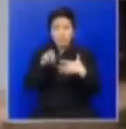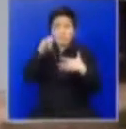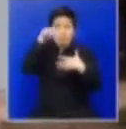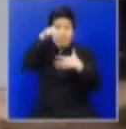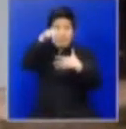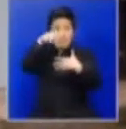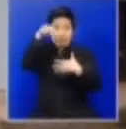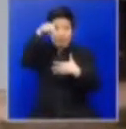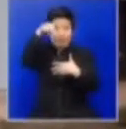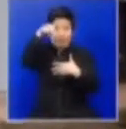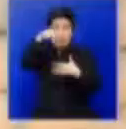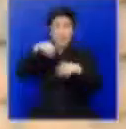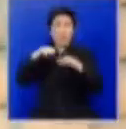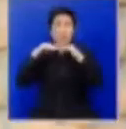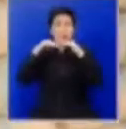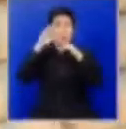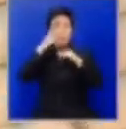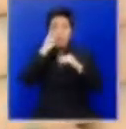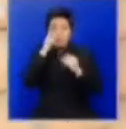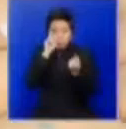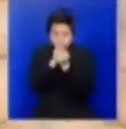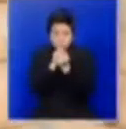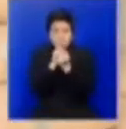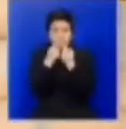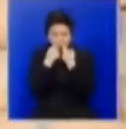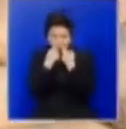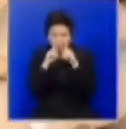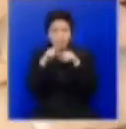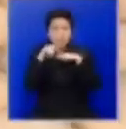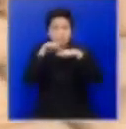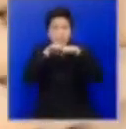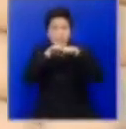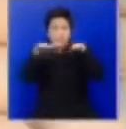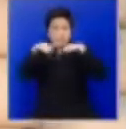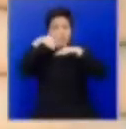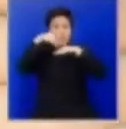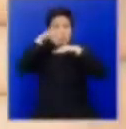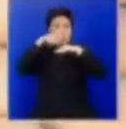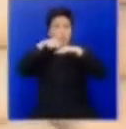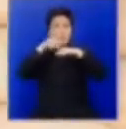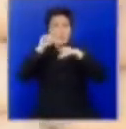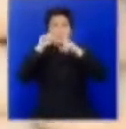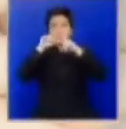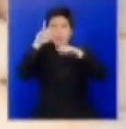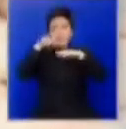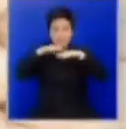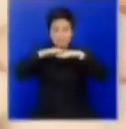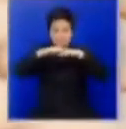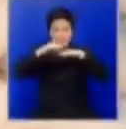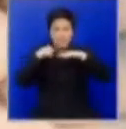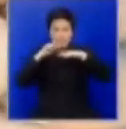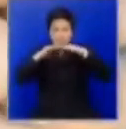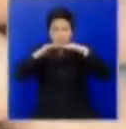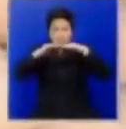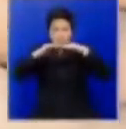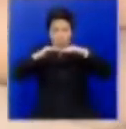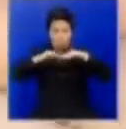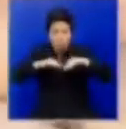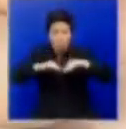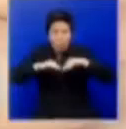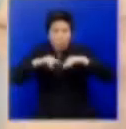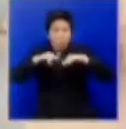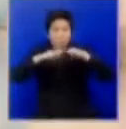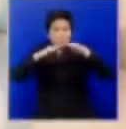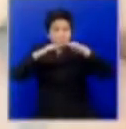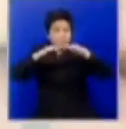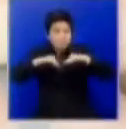บนสุดของชั้นกระสอบข้าวกลับเจอพิรุธที่บริเวณกระสอบข้าวกองที่3มันมีแนวยุบลงไป